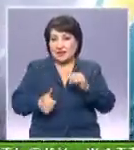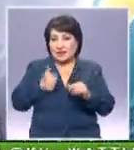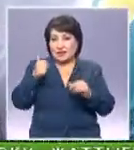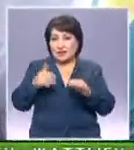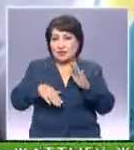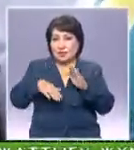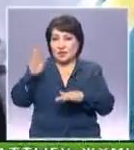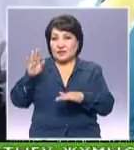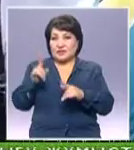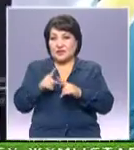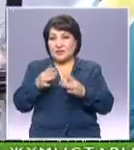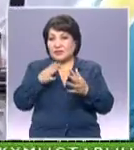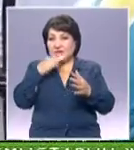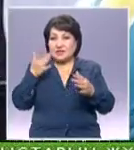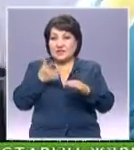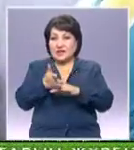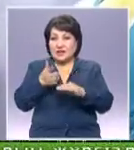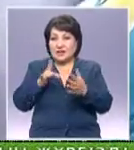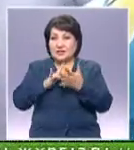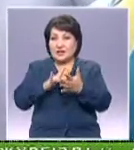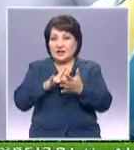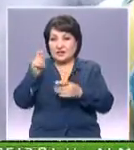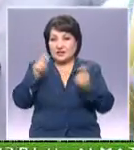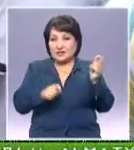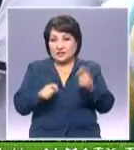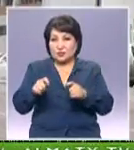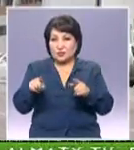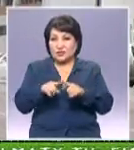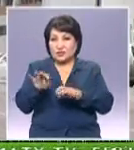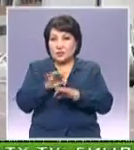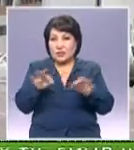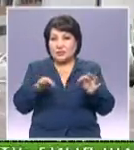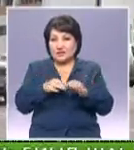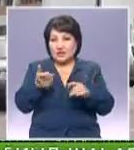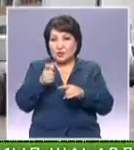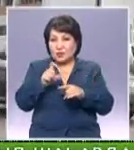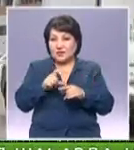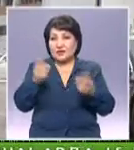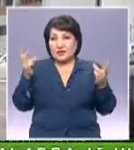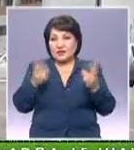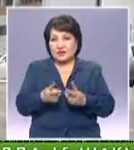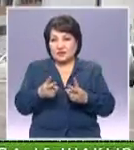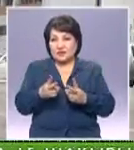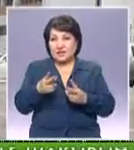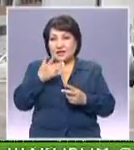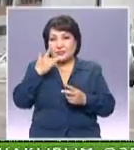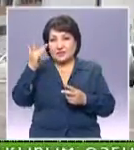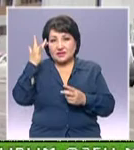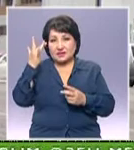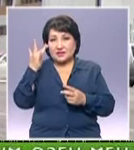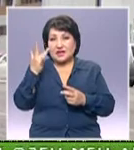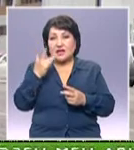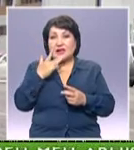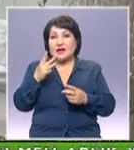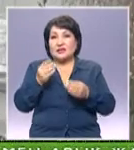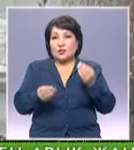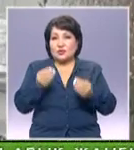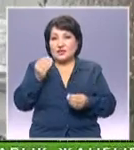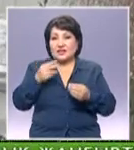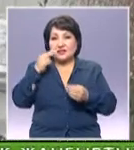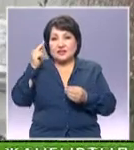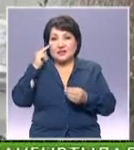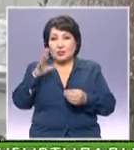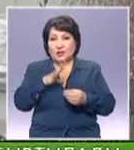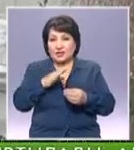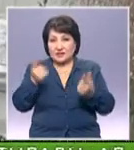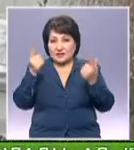Мыңдаған саяхатшы табан тірейді. Мұндай жобалар бізге ауадай қажет. Ал 2008 жылғы жазғы олимпиада ойындарының Қытайда болған ескерсек,